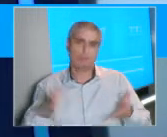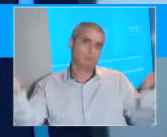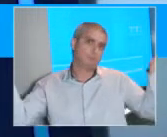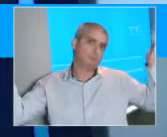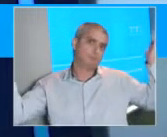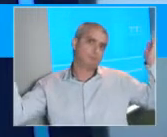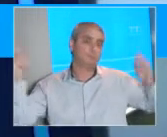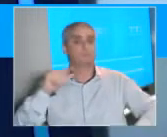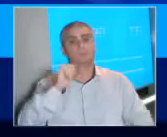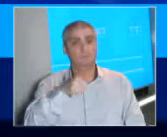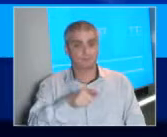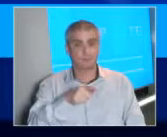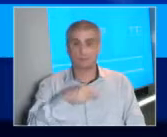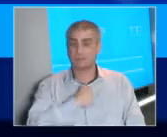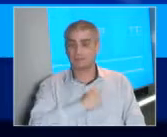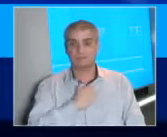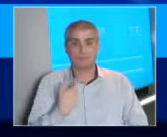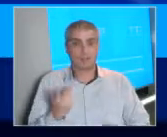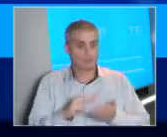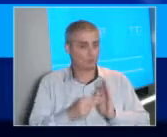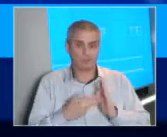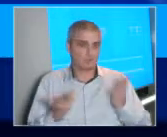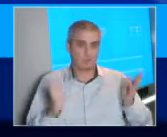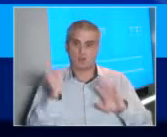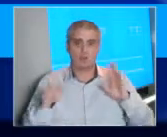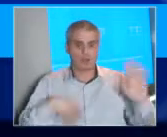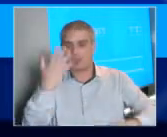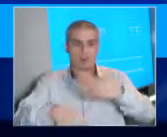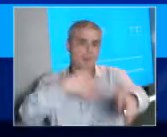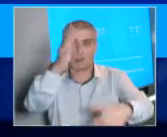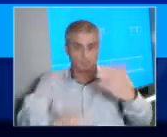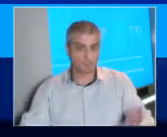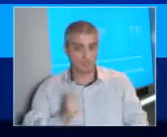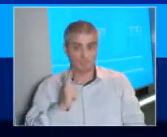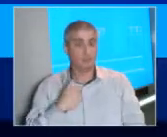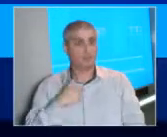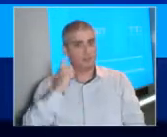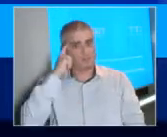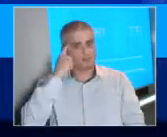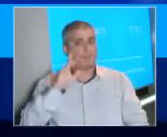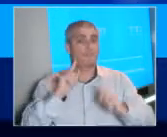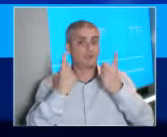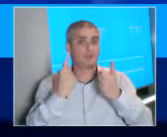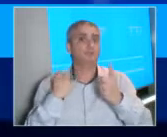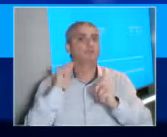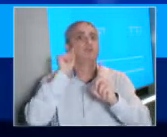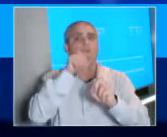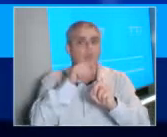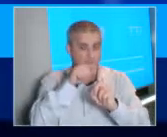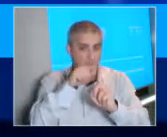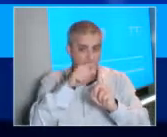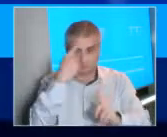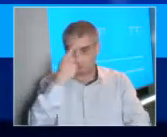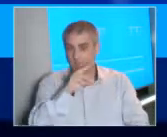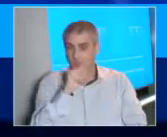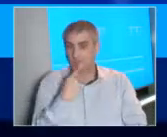טוב. א', פה, לצערי, אין תוכניות מגירה, הכל מה שנקרא בשלף. אבל אותי כן מדאיג מה יקרה כשנגיע לשם. כי תראה, אתה יודע,